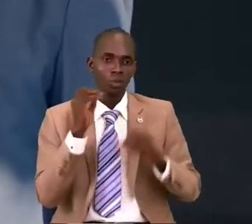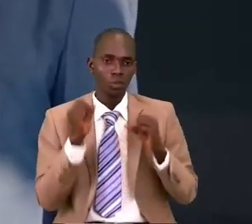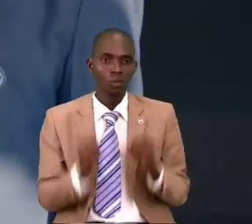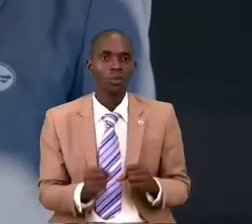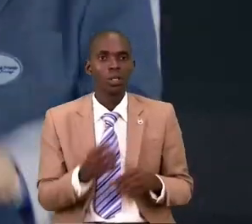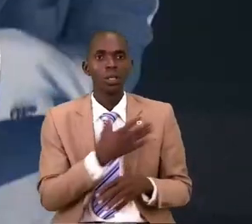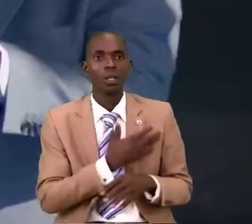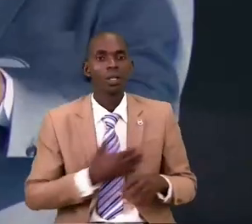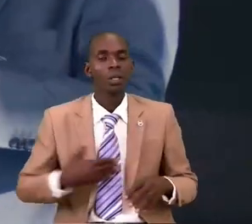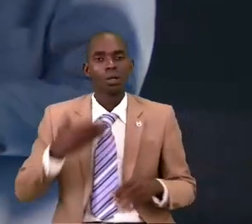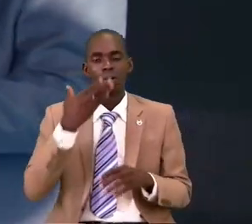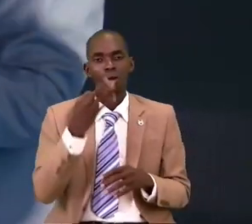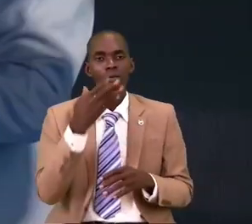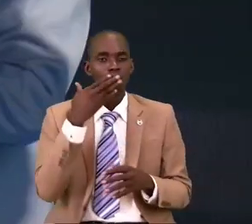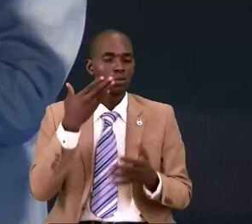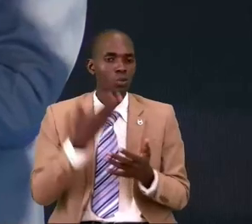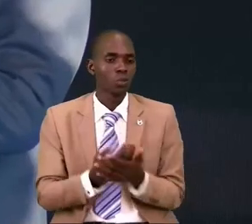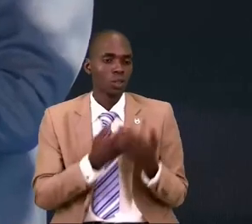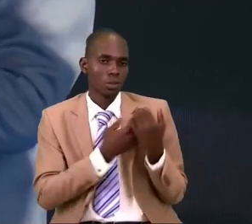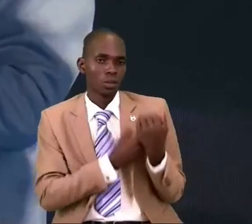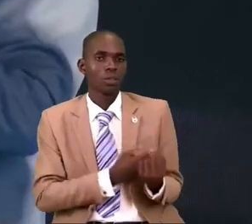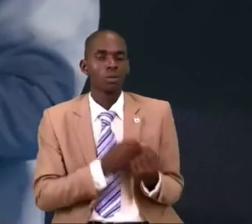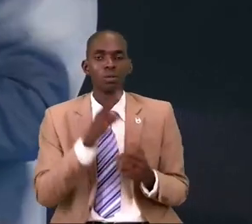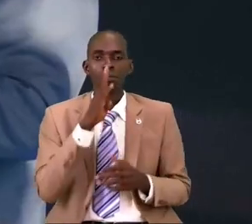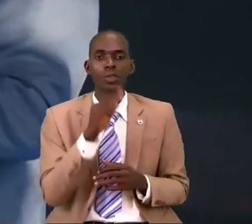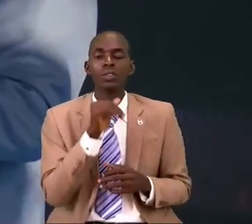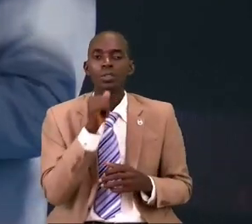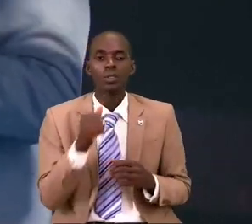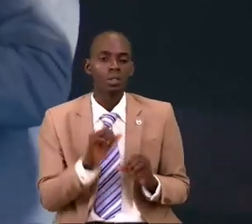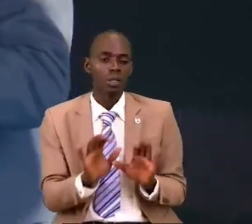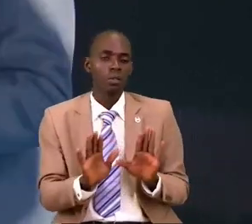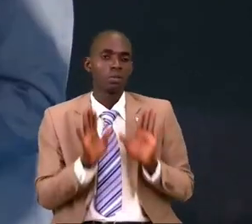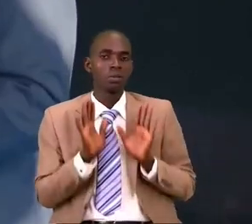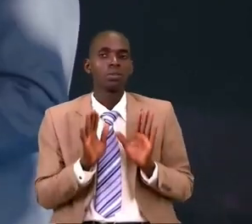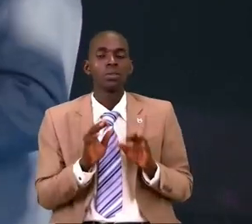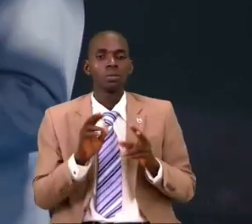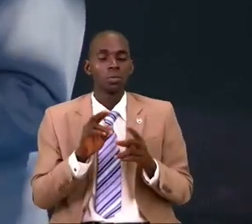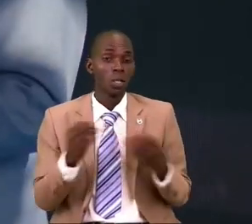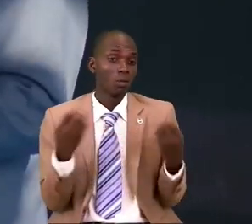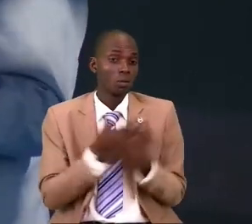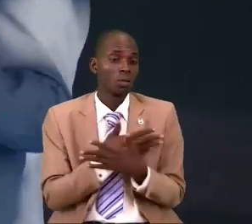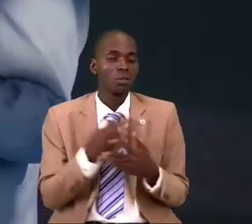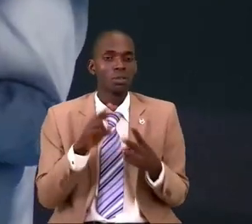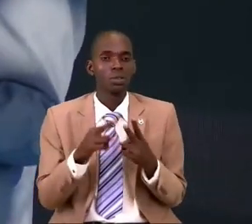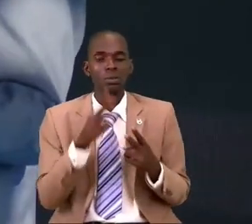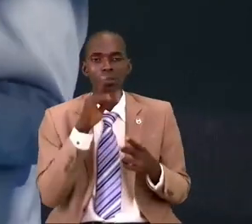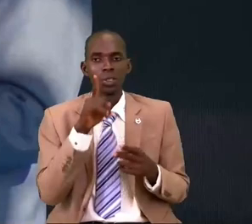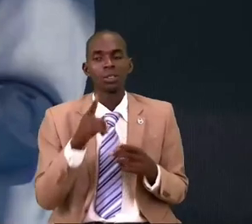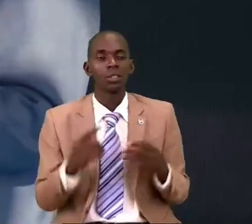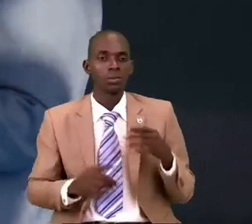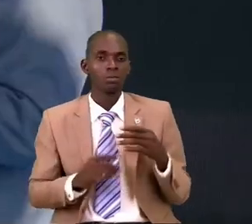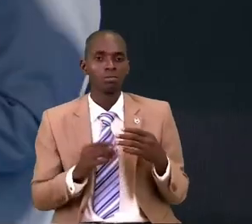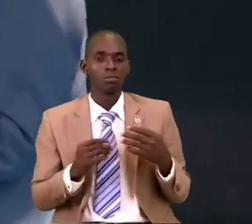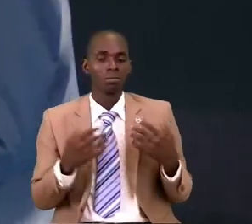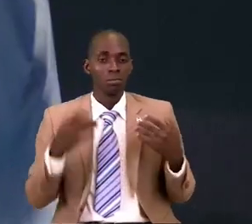Ne t'ai-je pas donné cet ordre? Fortifie-toi et prends courage. ne t'effraie point et ne t'épouvante point,